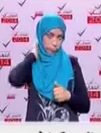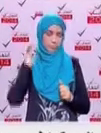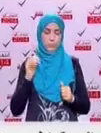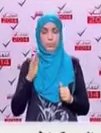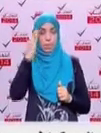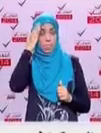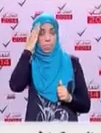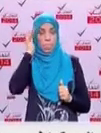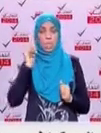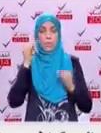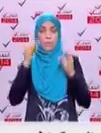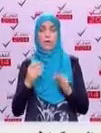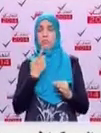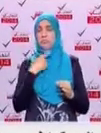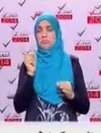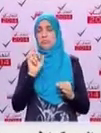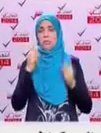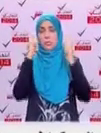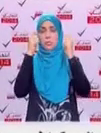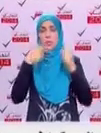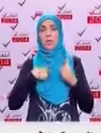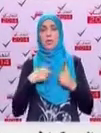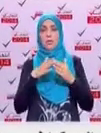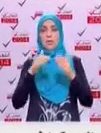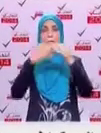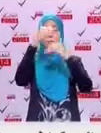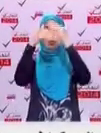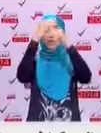وتعرفوا جيدا أن مانيش طلاب سلطة، نحن طلاب تنمية في جهة جندوبة.